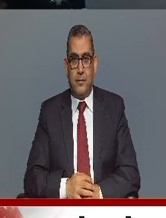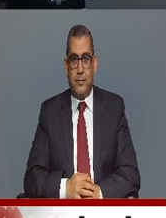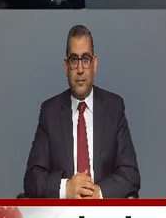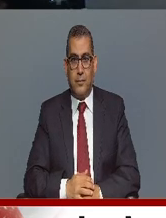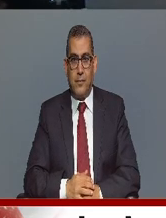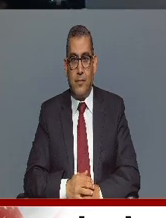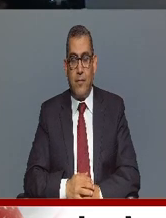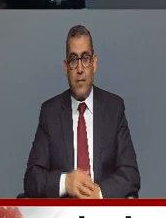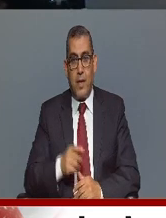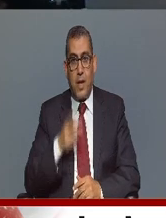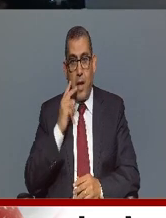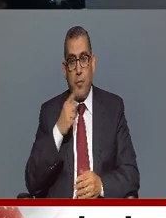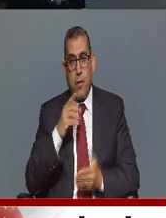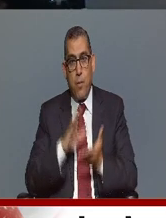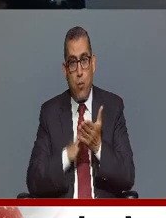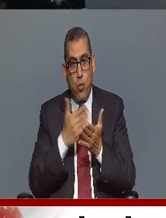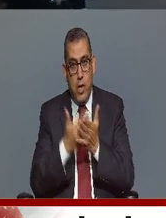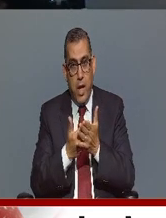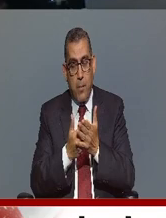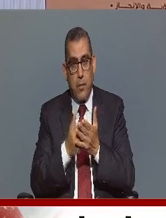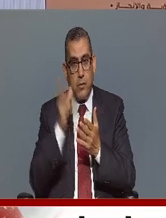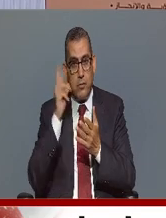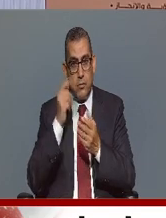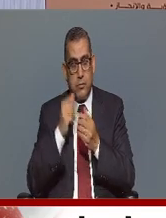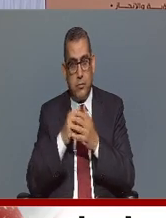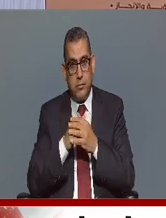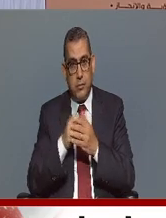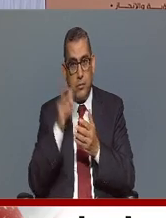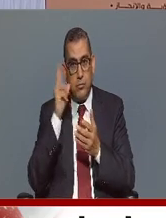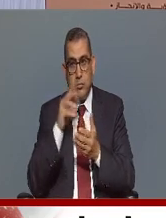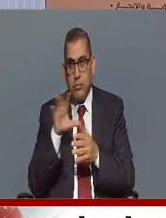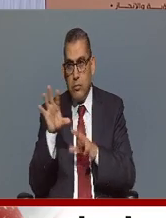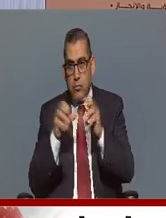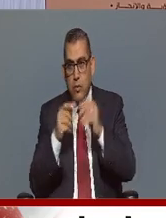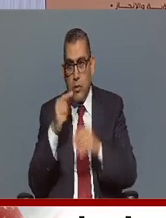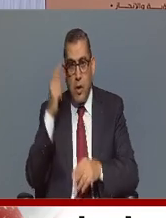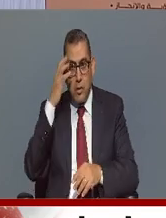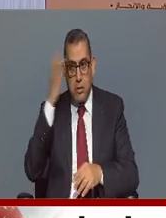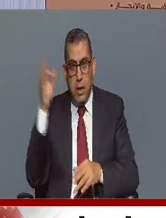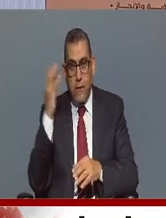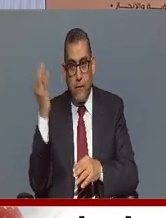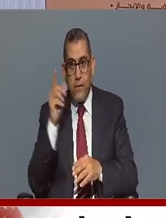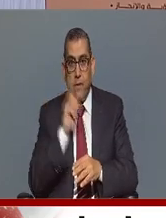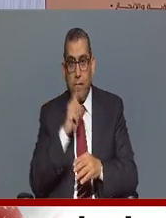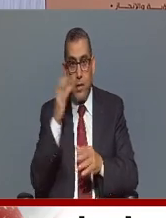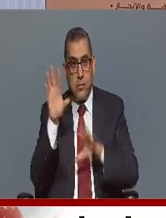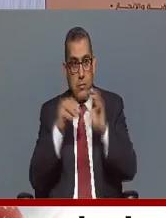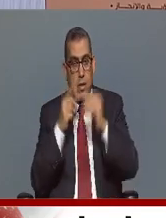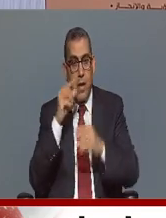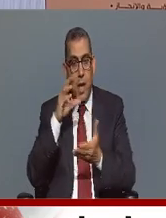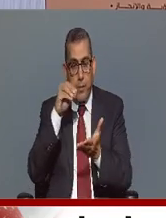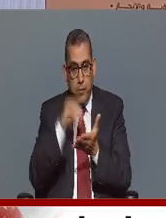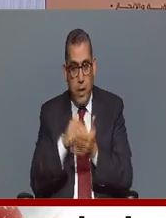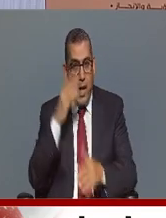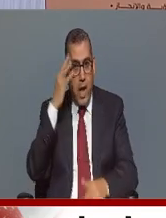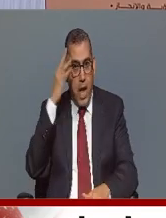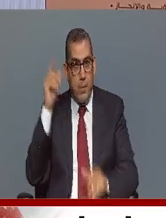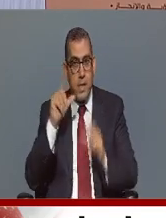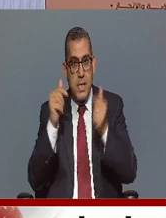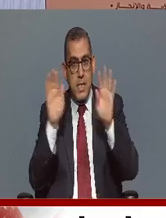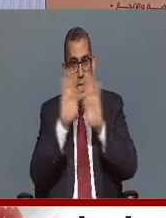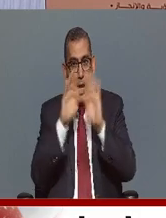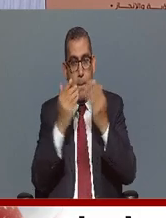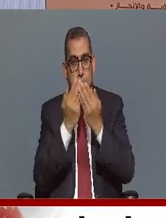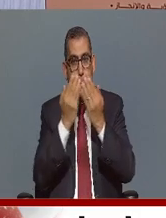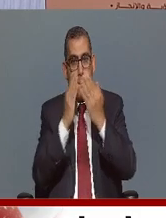في مجال الترجمة والنشر، مجال اكتشاف وتنمية المواهب، مشروع ابدأ حلمك بالسينما وابدأ حلمك